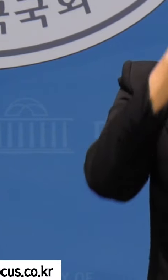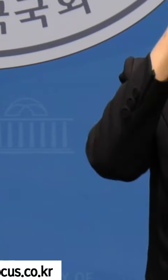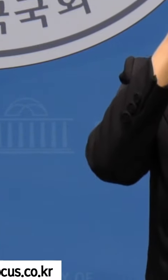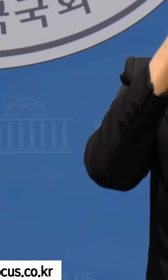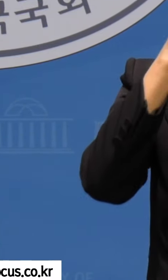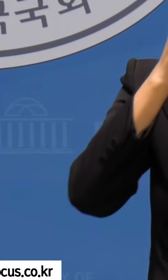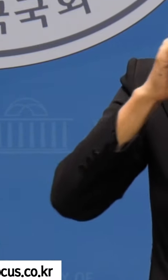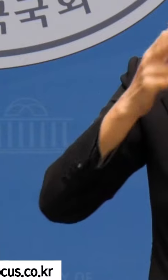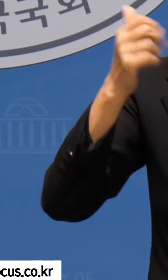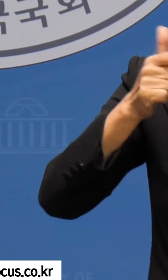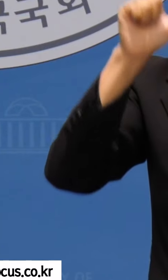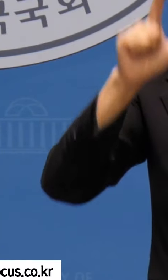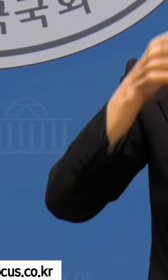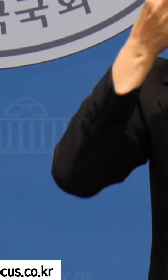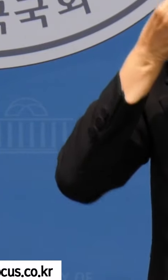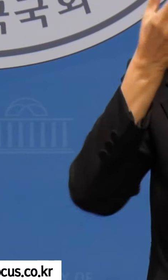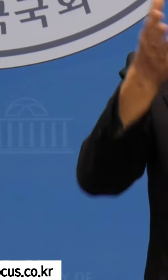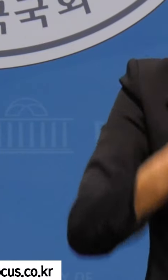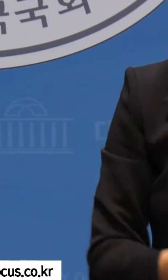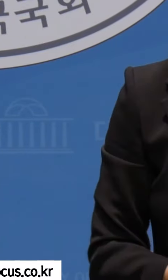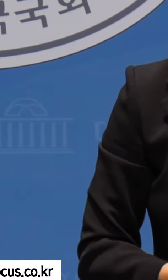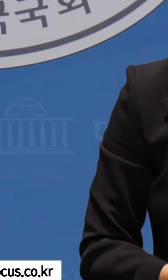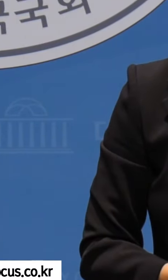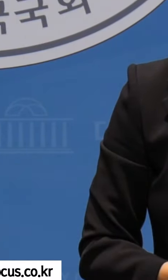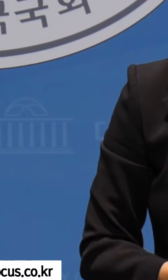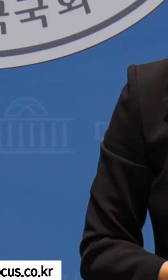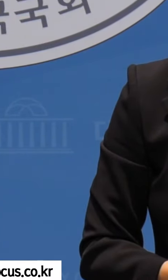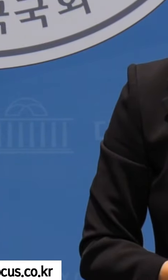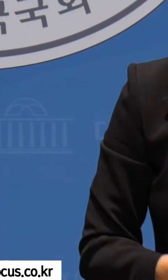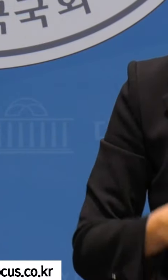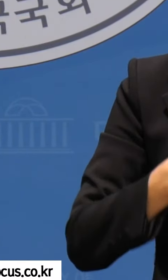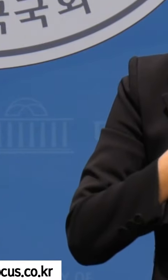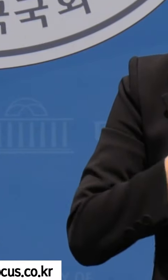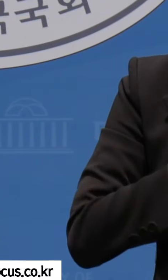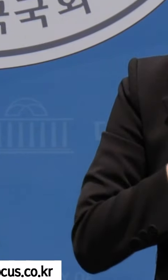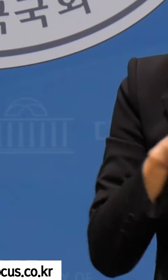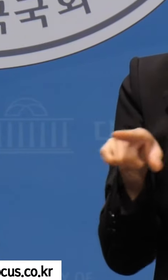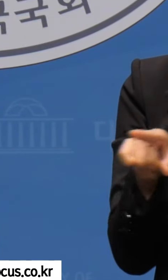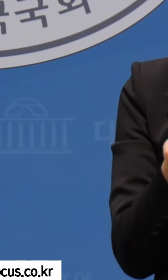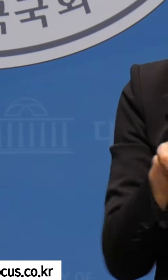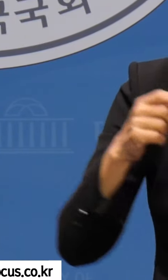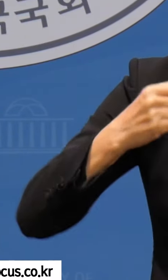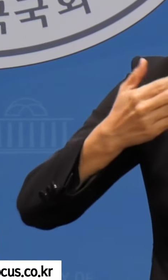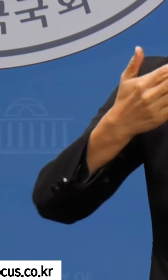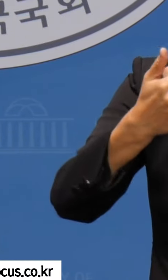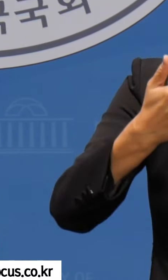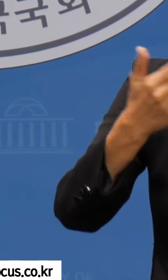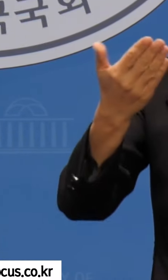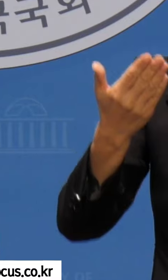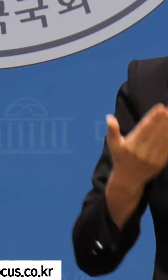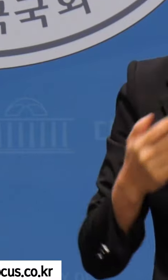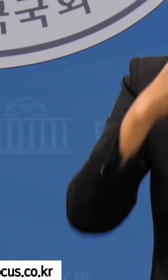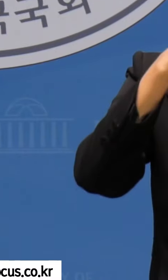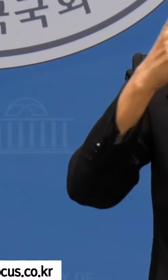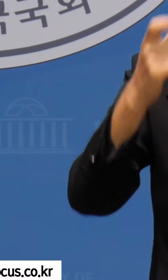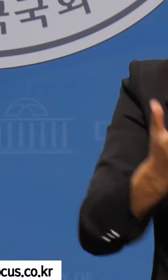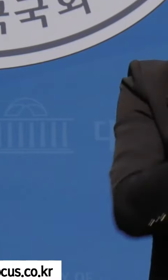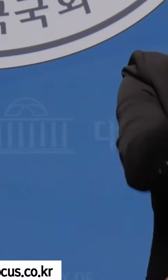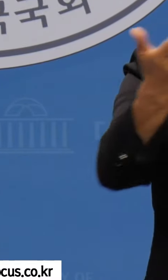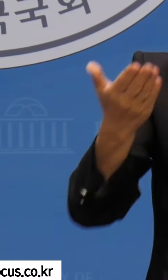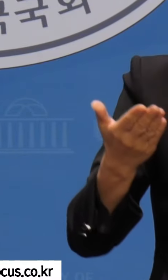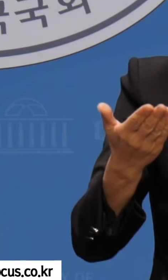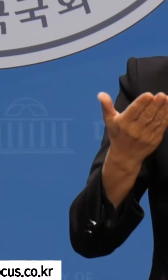국회를 보여줍시다 끝으로 저를 항상 믿고 응원해 주시는 동대문구 국민